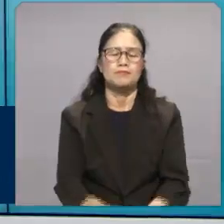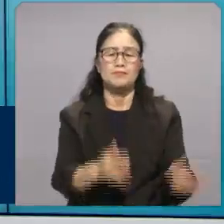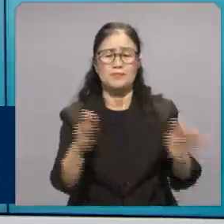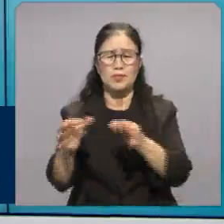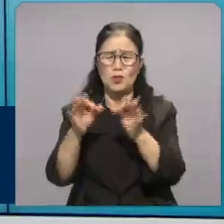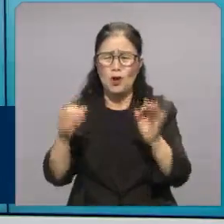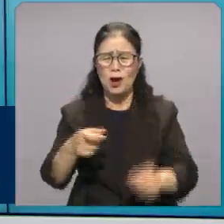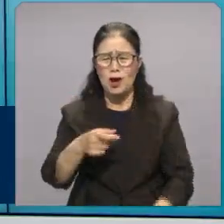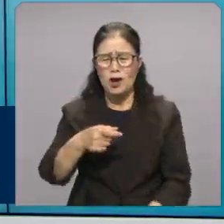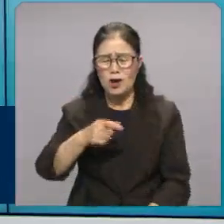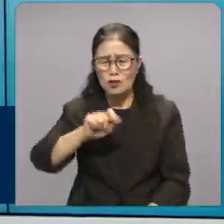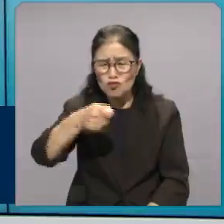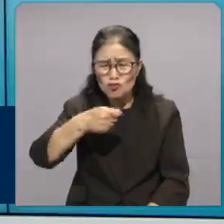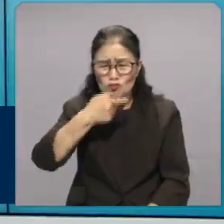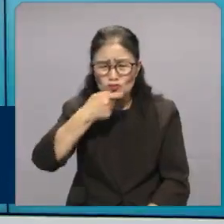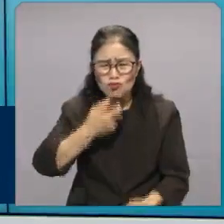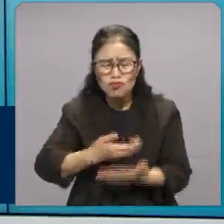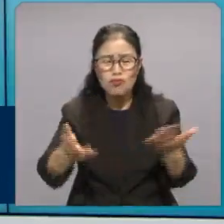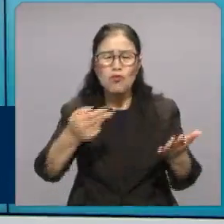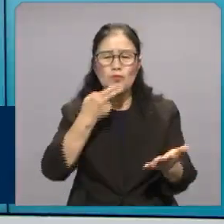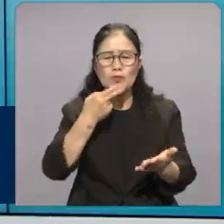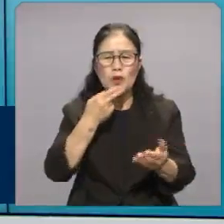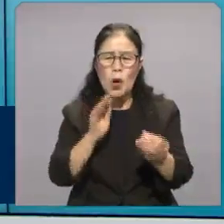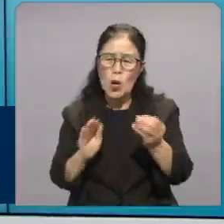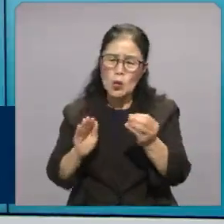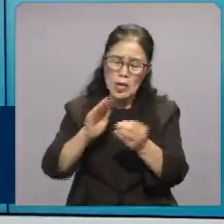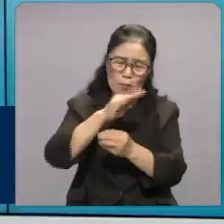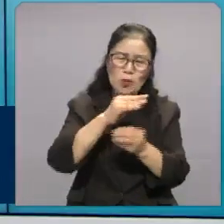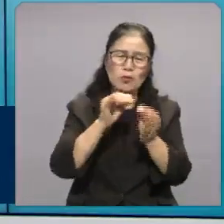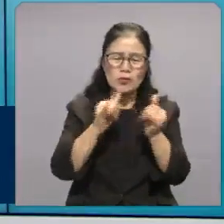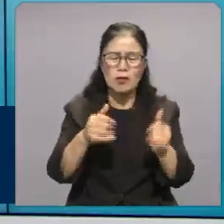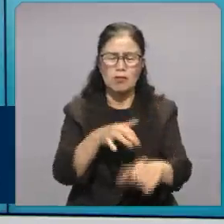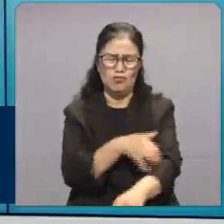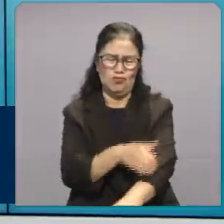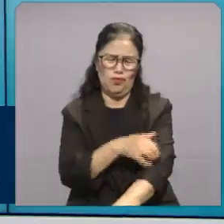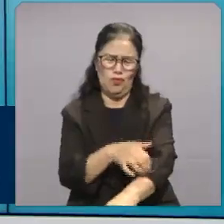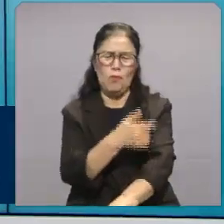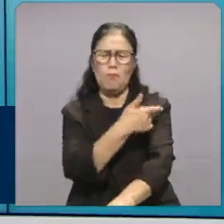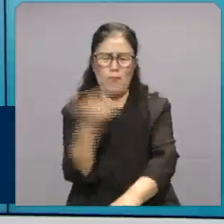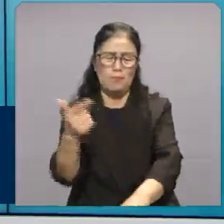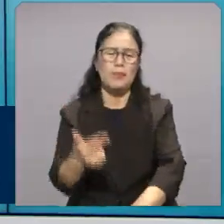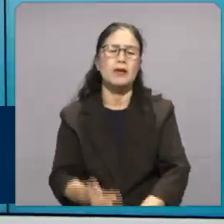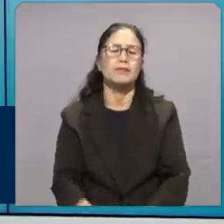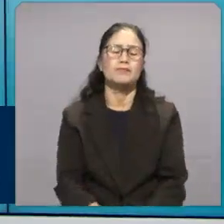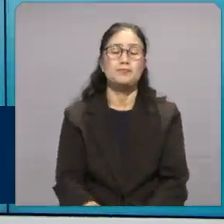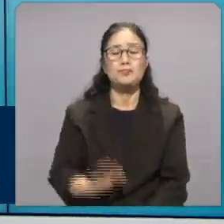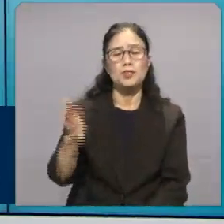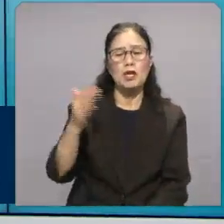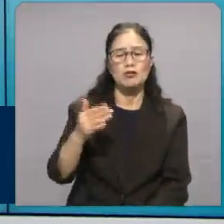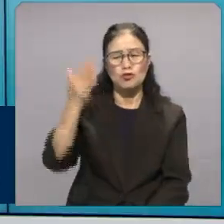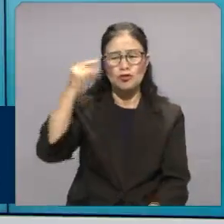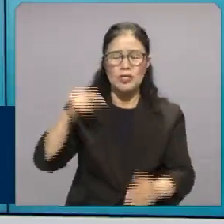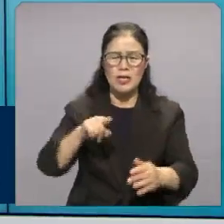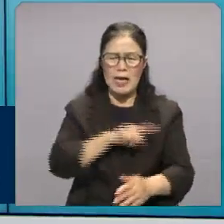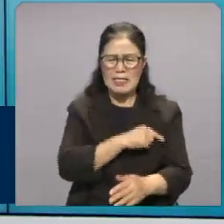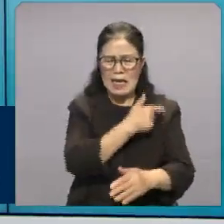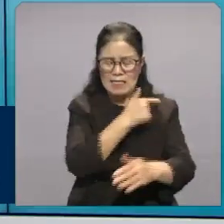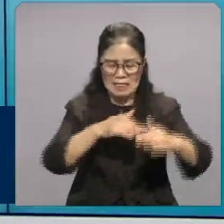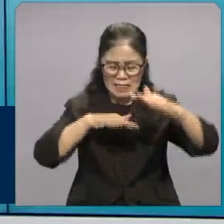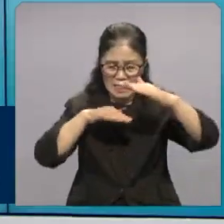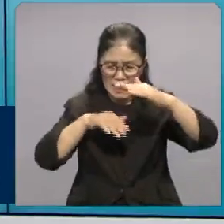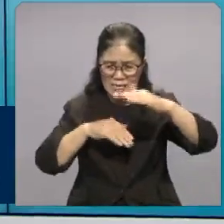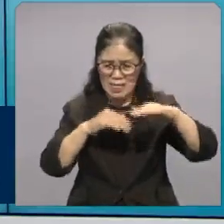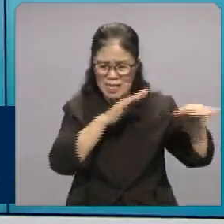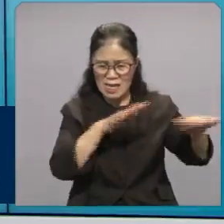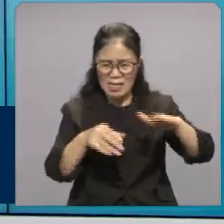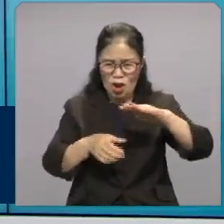그동안 수돗물이 공급되지 않아 인천 장봉도 주민들은 큰 불편을 겪어왔는데요. 최근 국내에서 가장 긴